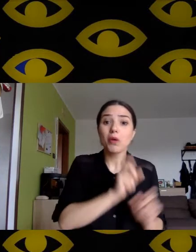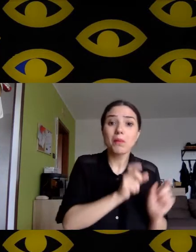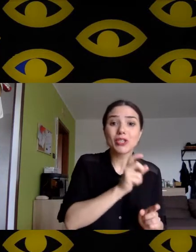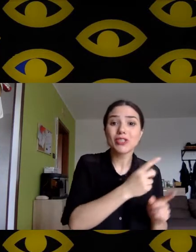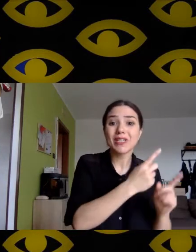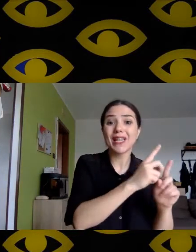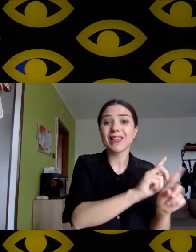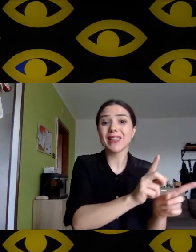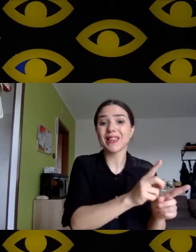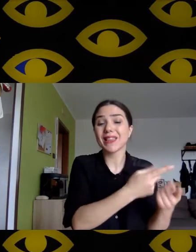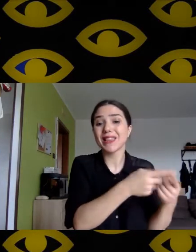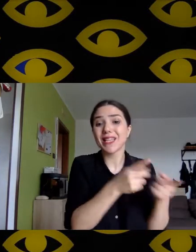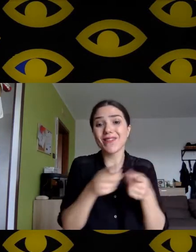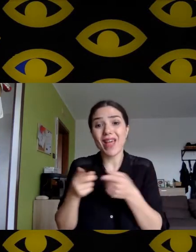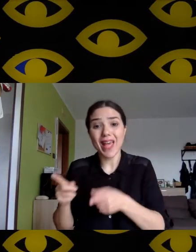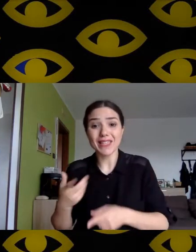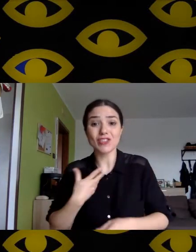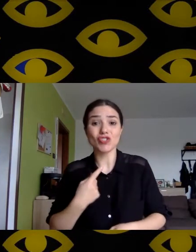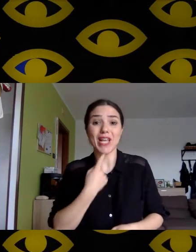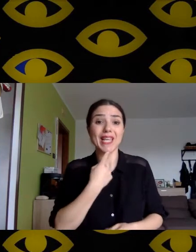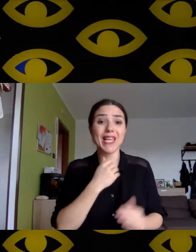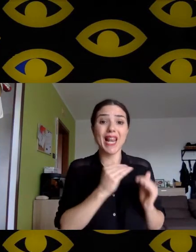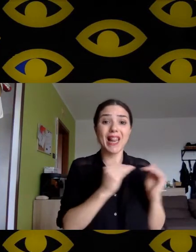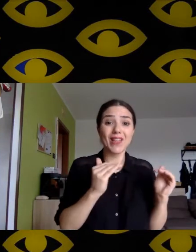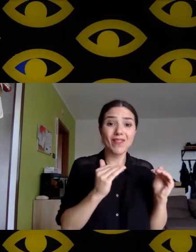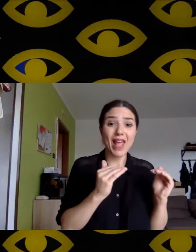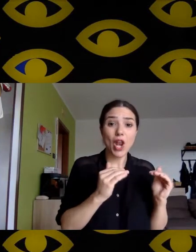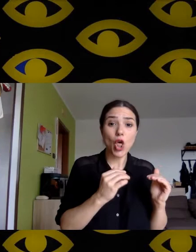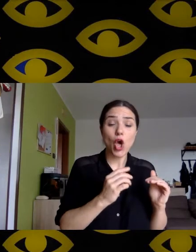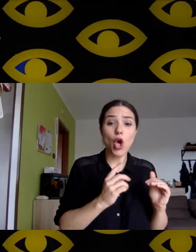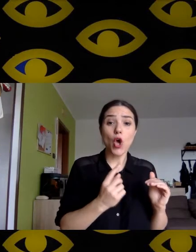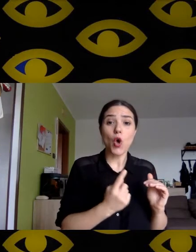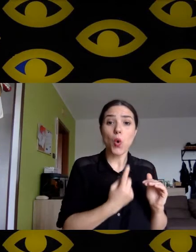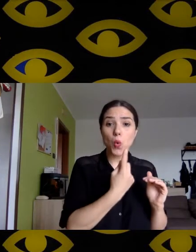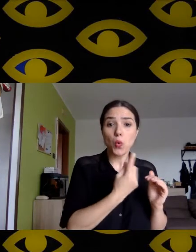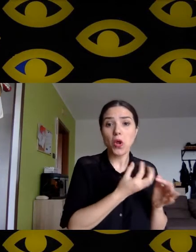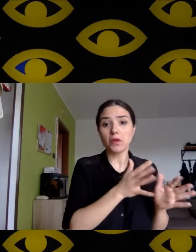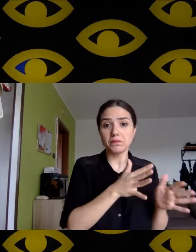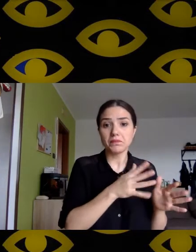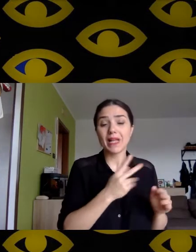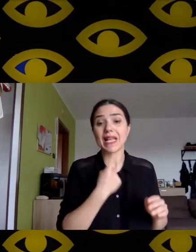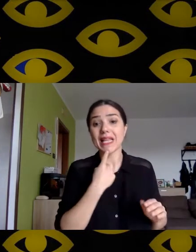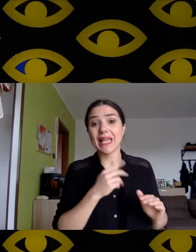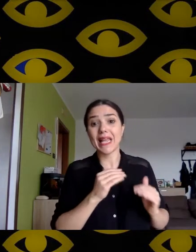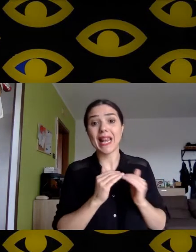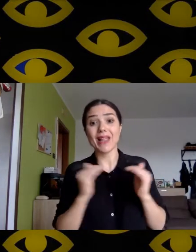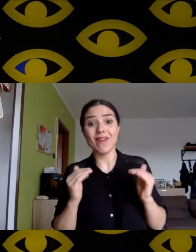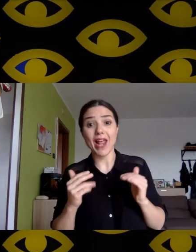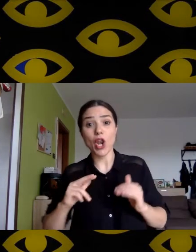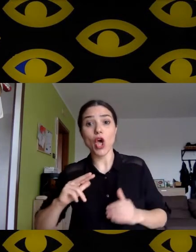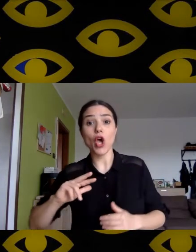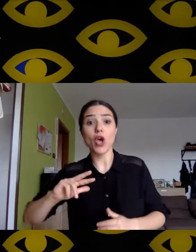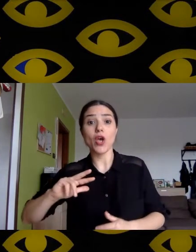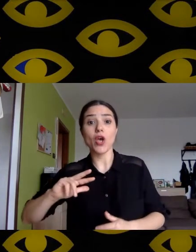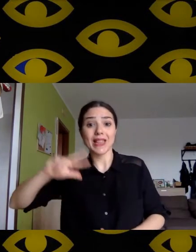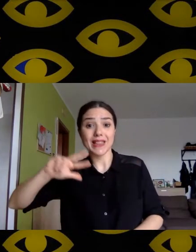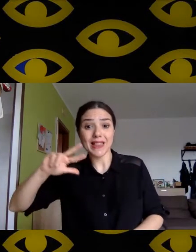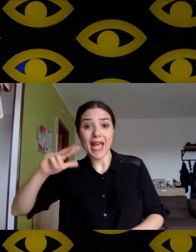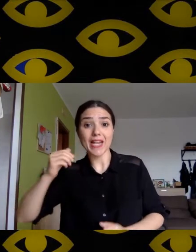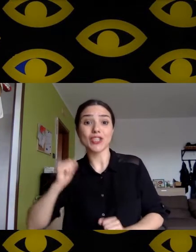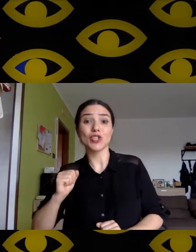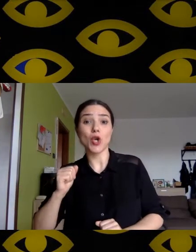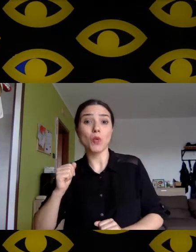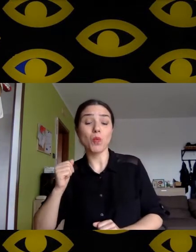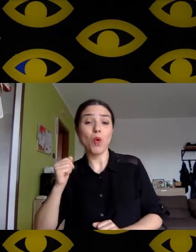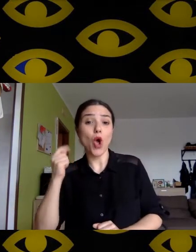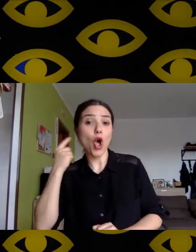o di tipo 3, che invece hanno delle difficoltà uditive molto più pronunciate e che quindi hanno bisogno, e sono nati